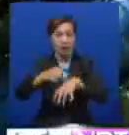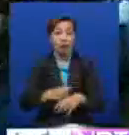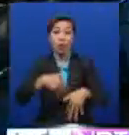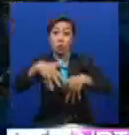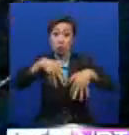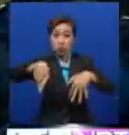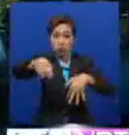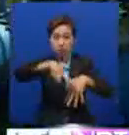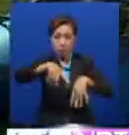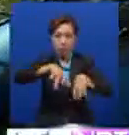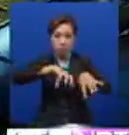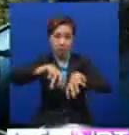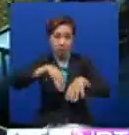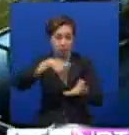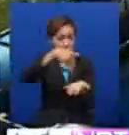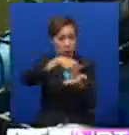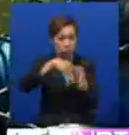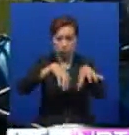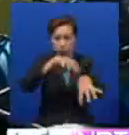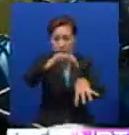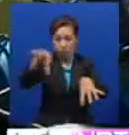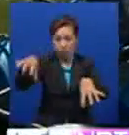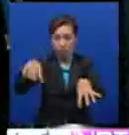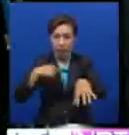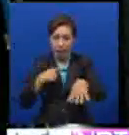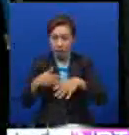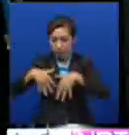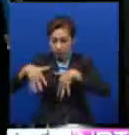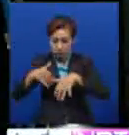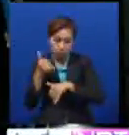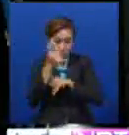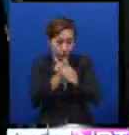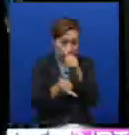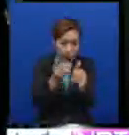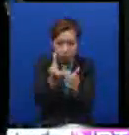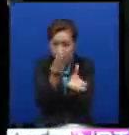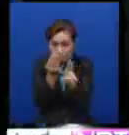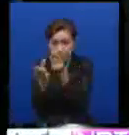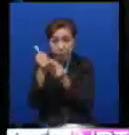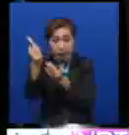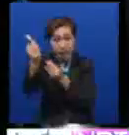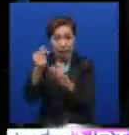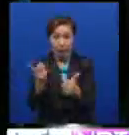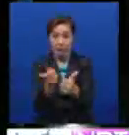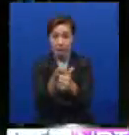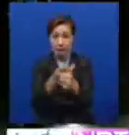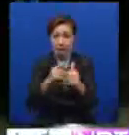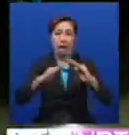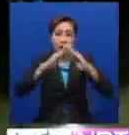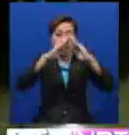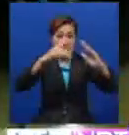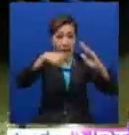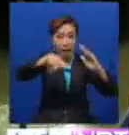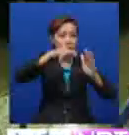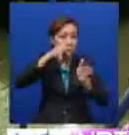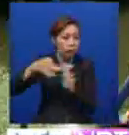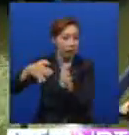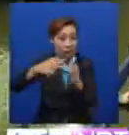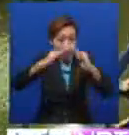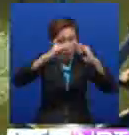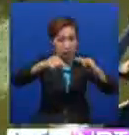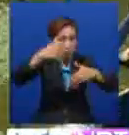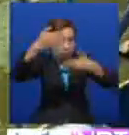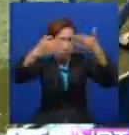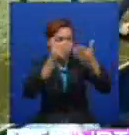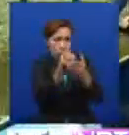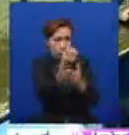นได้จัดจุดศึกษาไว้3จุดสำหรับการเรียนรู้จุดศึกษาแรกคือศาลาท่าน้ำซึ่งแสดงข้อมูลปัญหาและการจัด